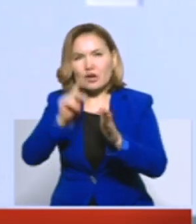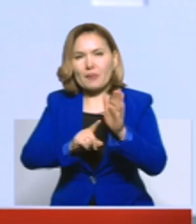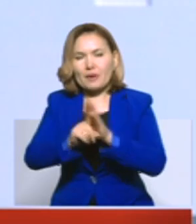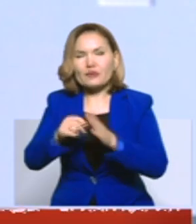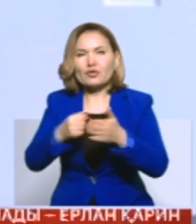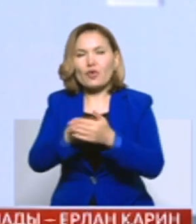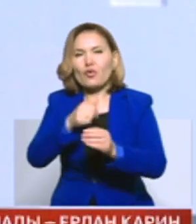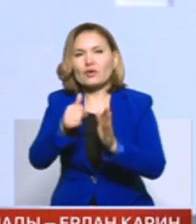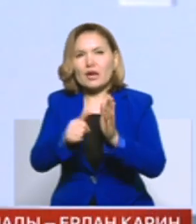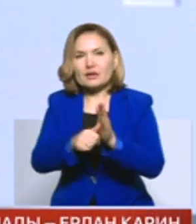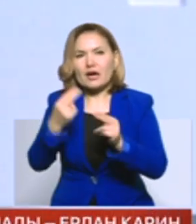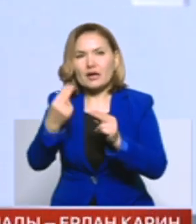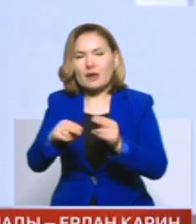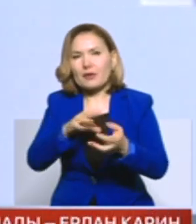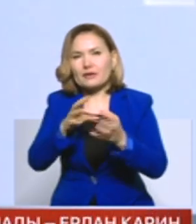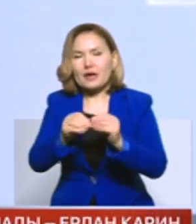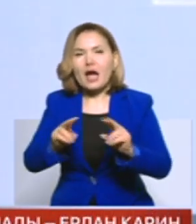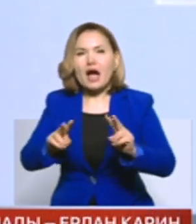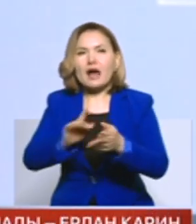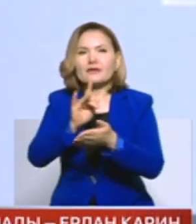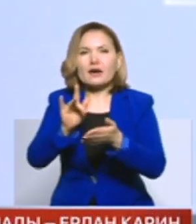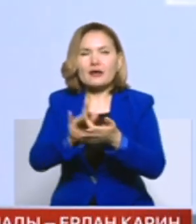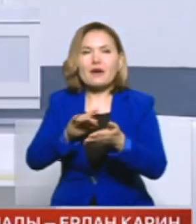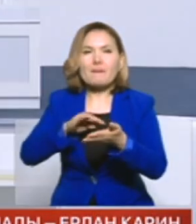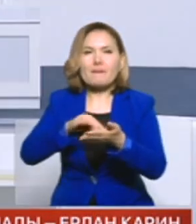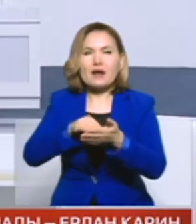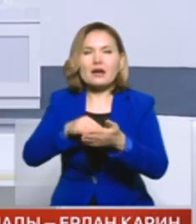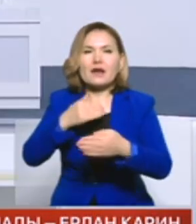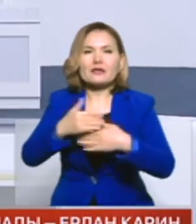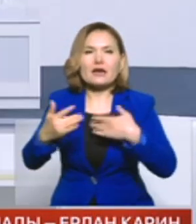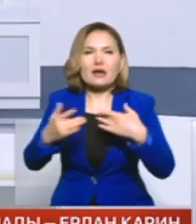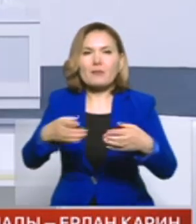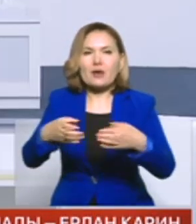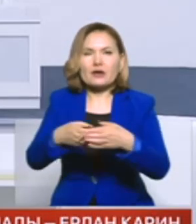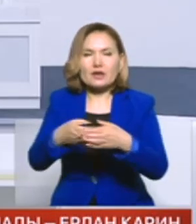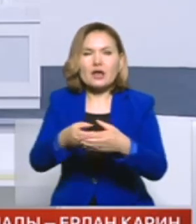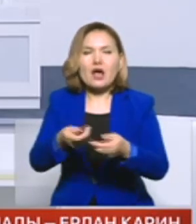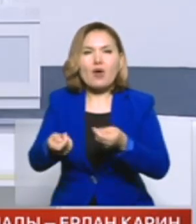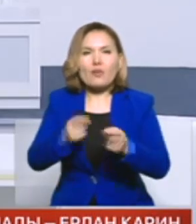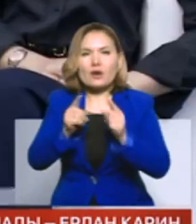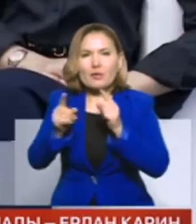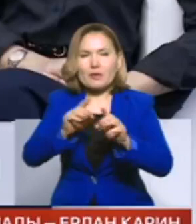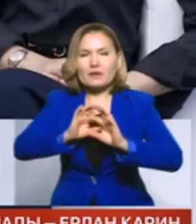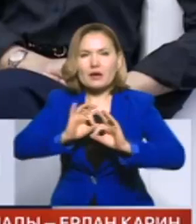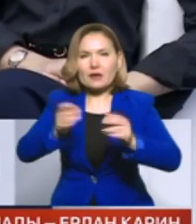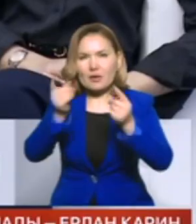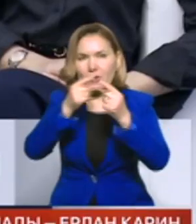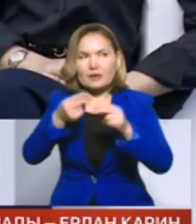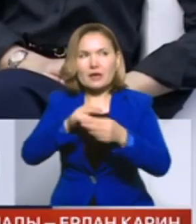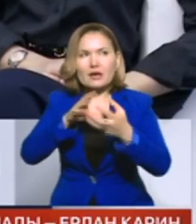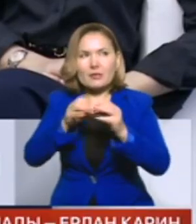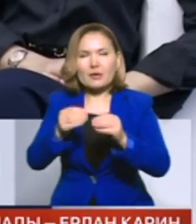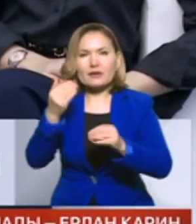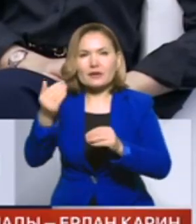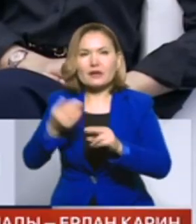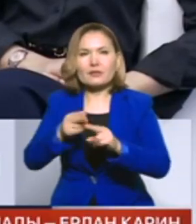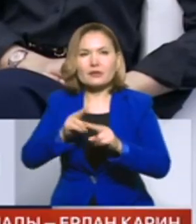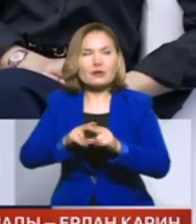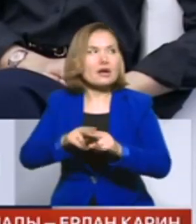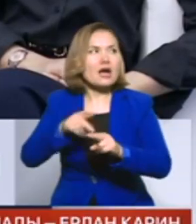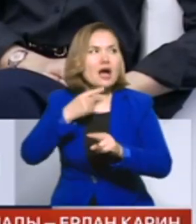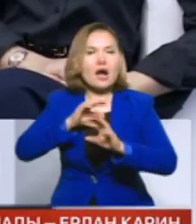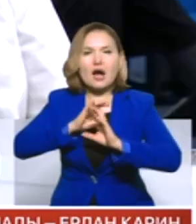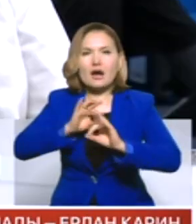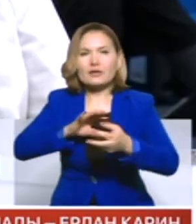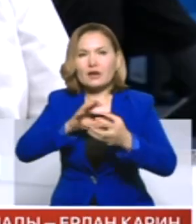16-сына дейін жалғасады. Бұл туралы Астана балет театрының директоры орталық коммуникациялар қызметінің алаңында мәлімдеді. Александр